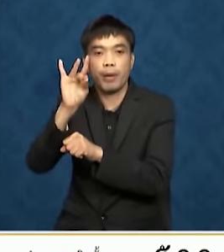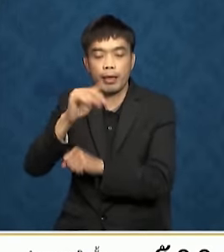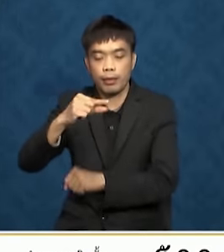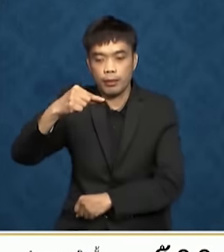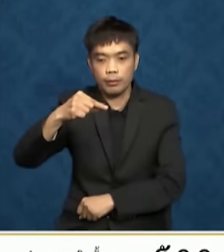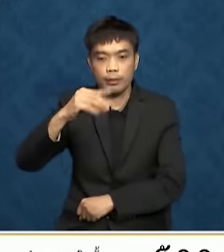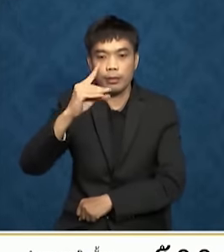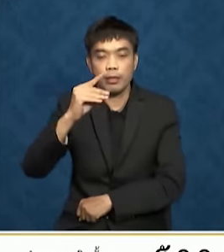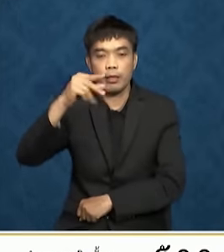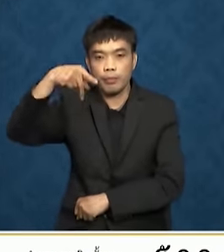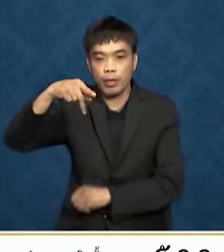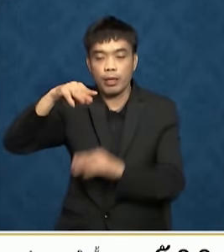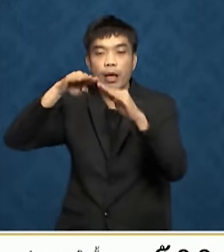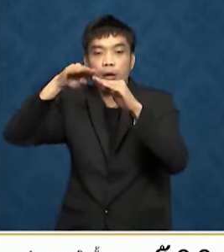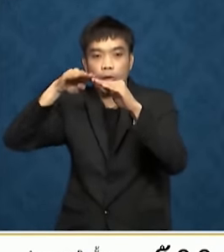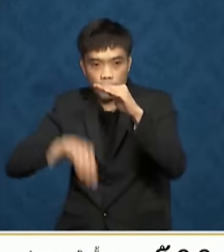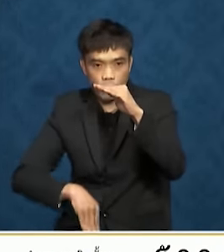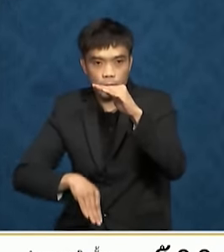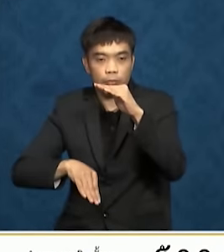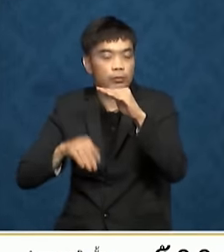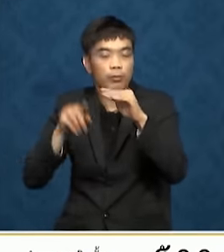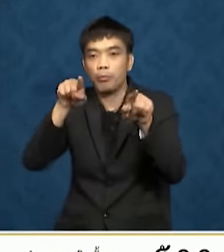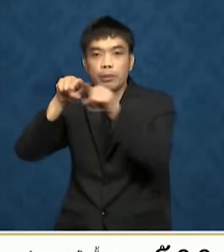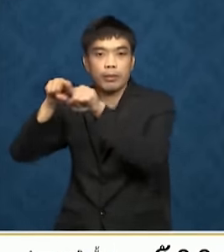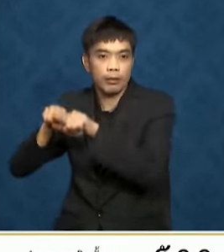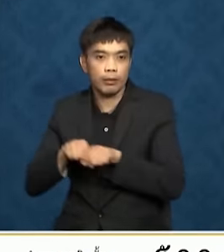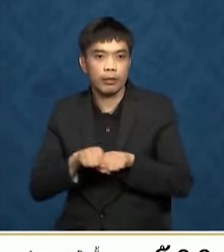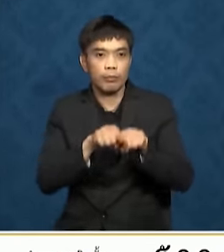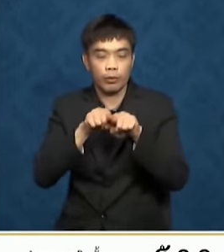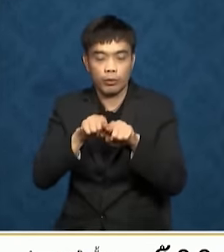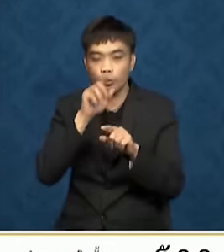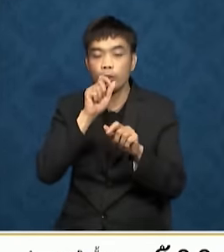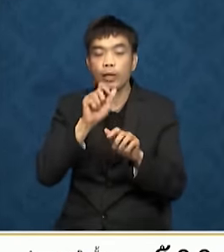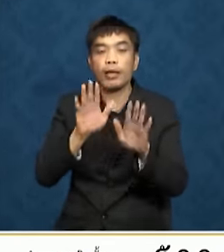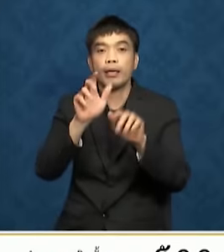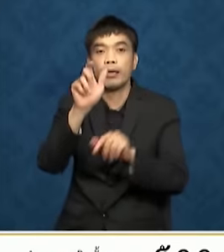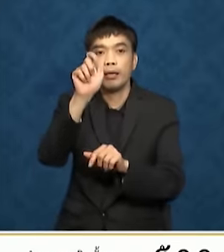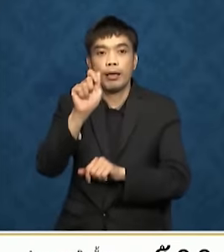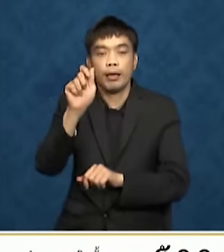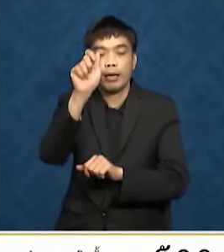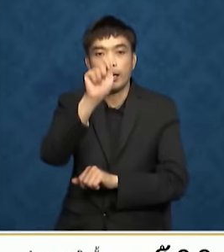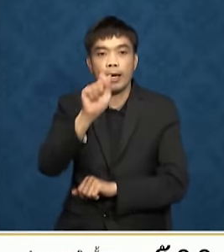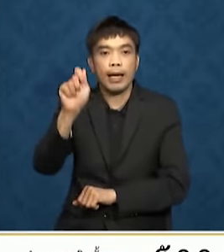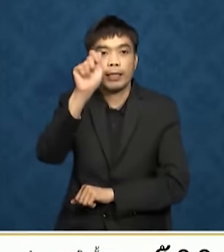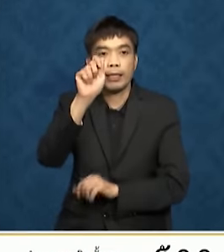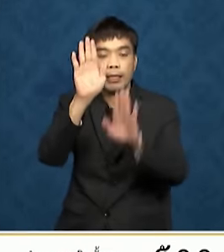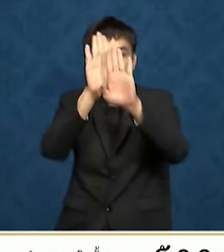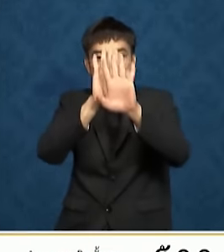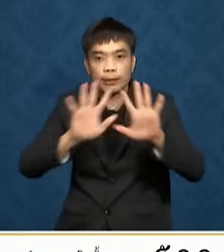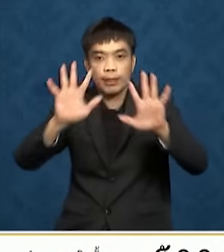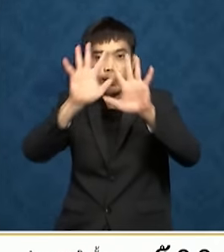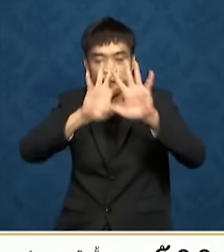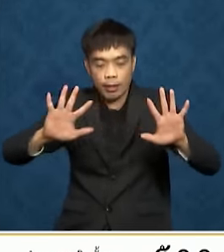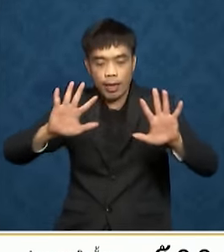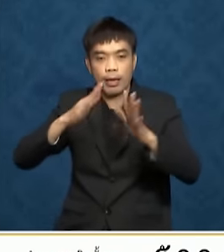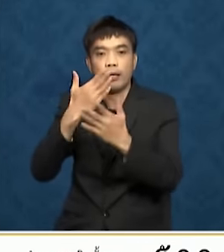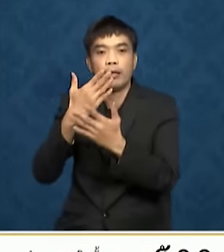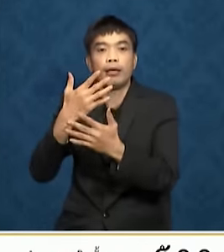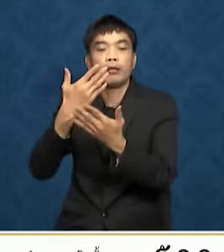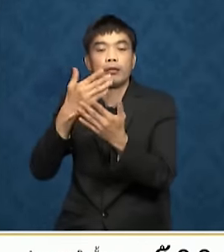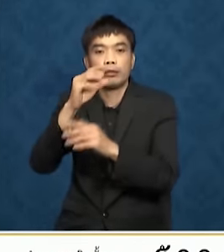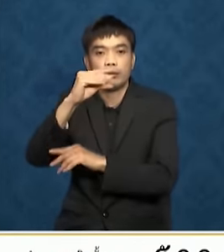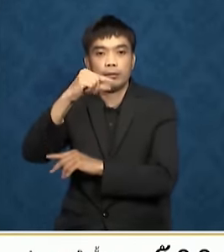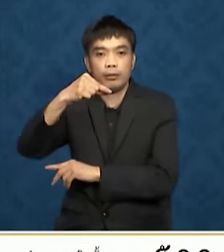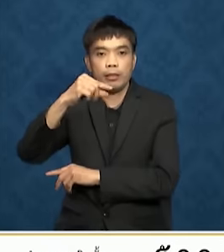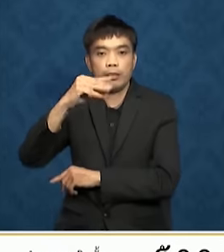World Bankบอกด้วยครับว่าประเทศอื่นที่ในอยู่ในอาเซียนเนี่ยปรับขึ้นหมดยกเว้นประเทศไทยที่จะต้องปรับลงอย่างเดียวเพราะฉะนั้น